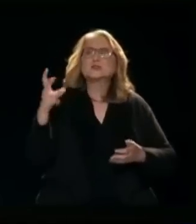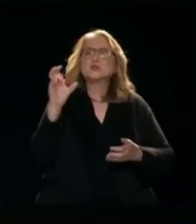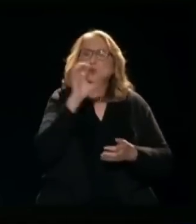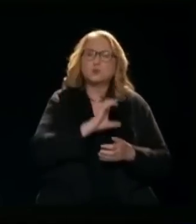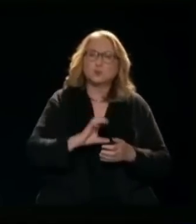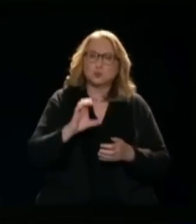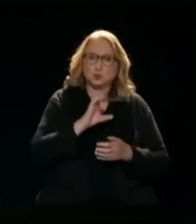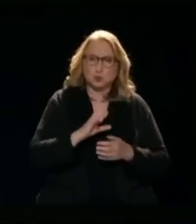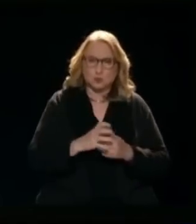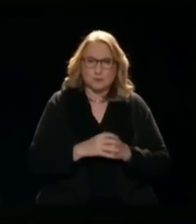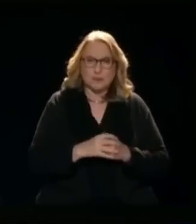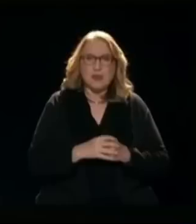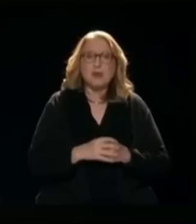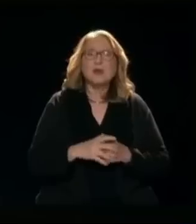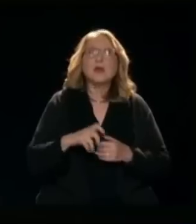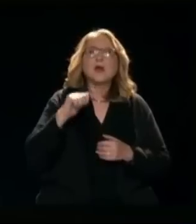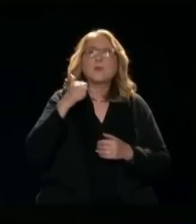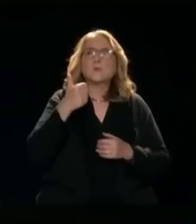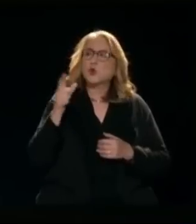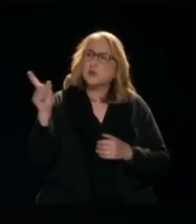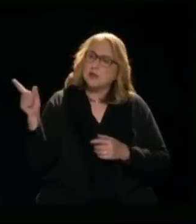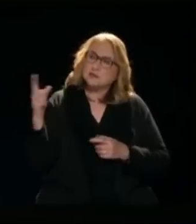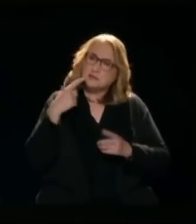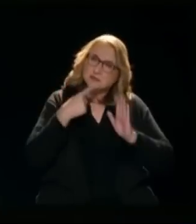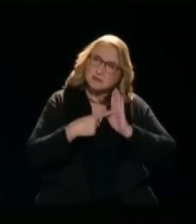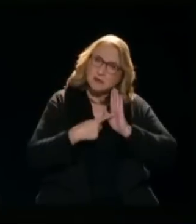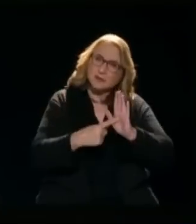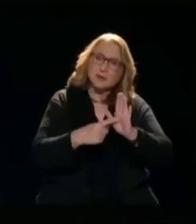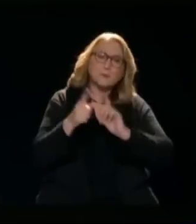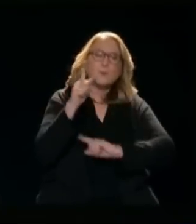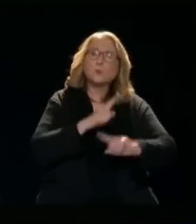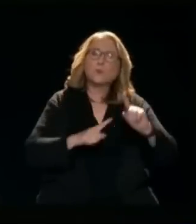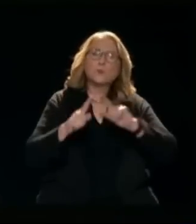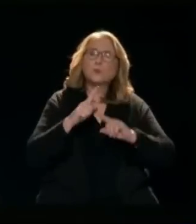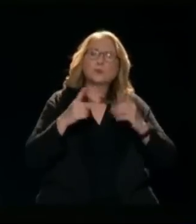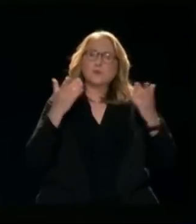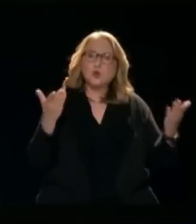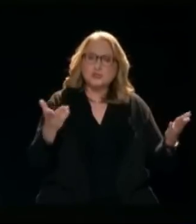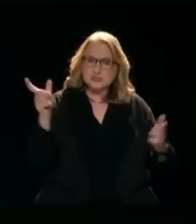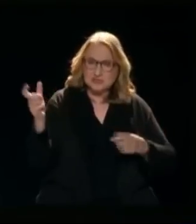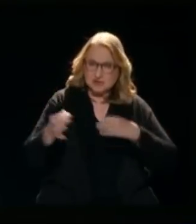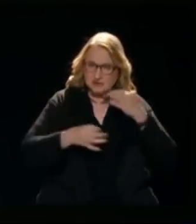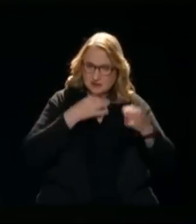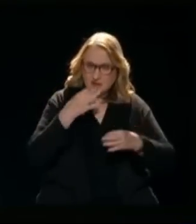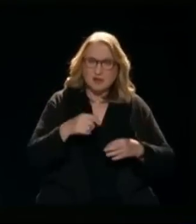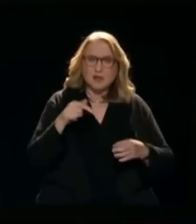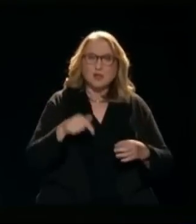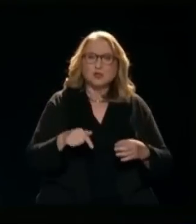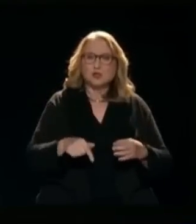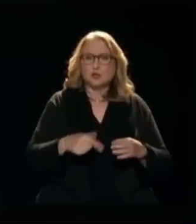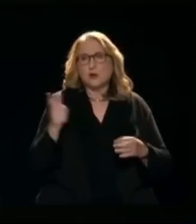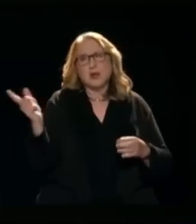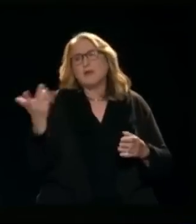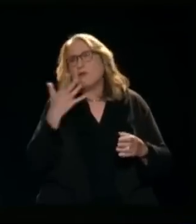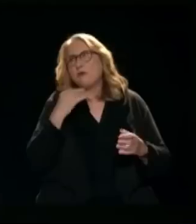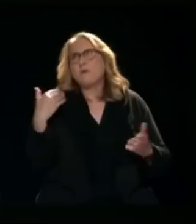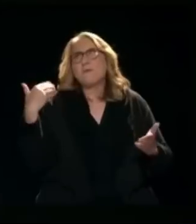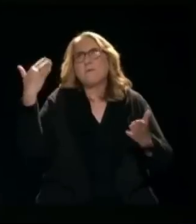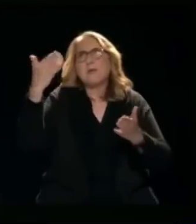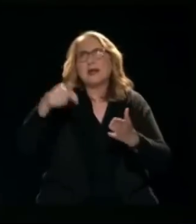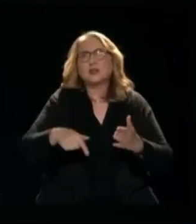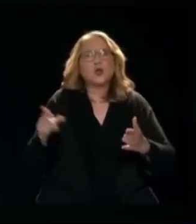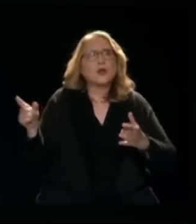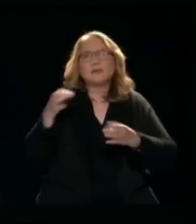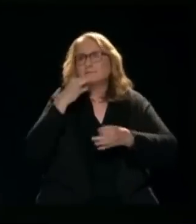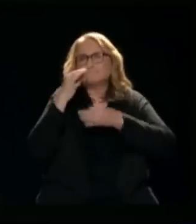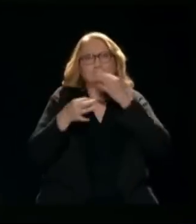συστηθείτε στον κόσμο, στο ευρύ κοινό, το οποίο μπορεί να μην σας έχει παρακολουθήσει και δεν έχει και συχνά τη δυνατότητα σε πανελλαδική εμβέλεια να εκπέμπετε τα